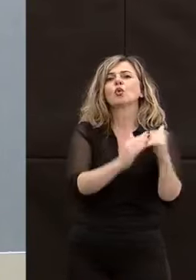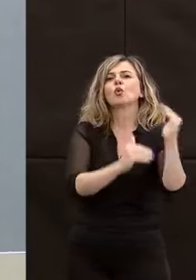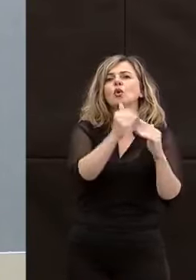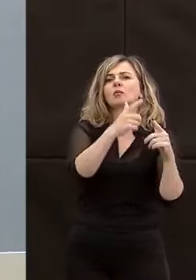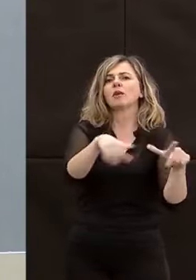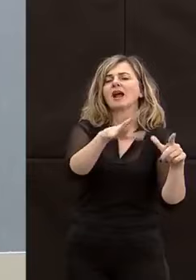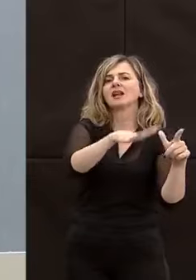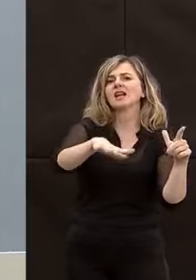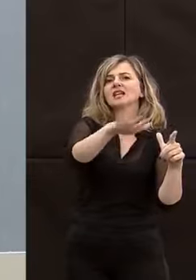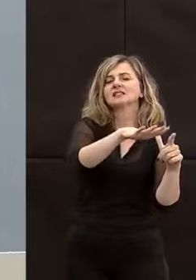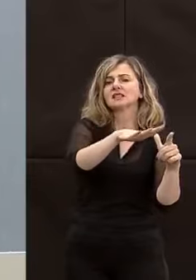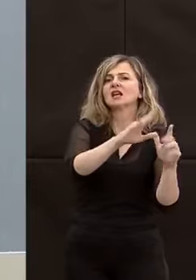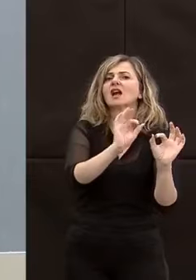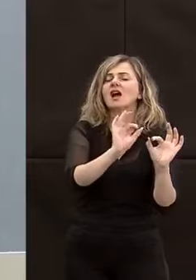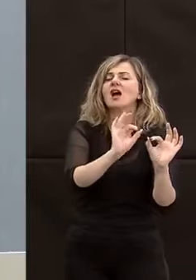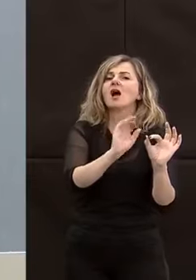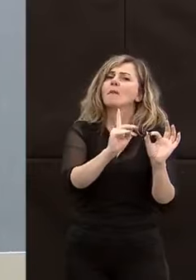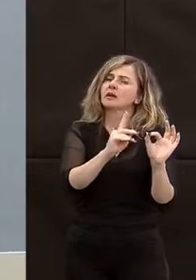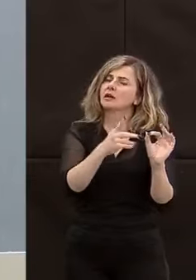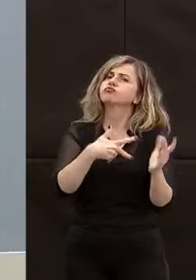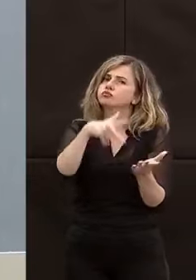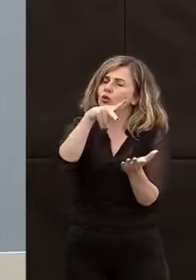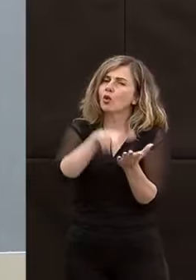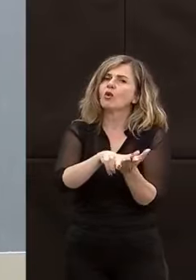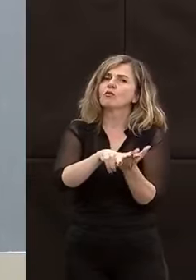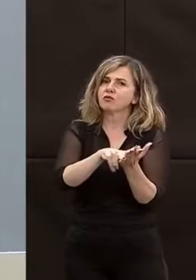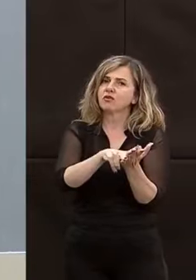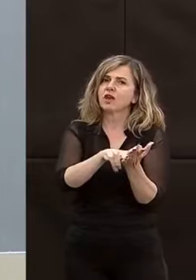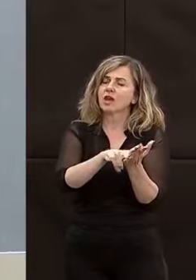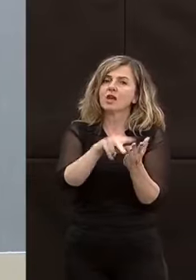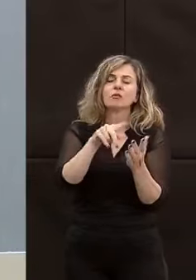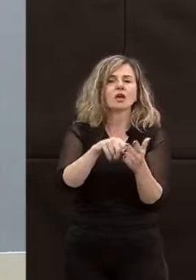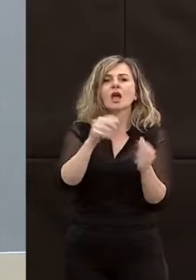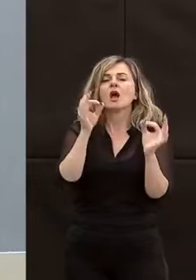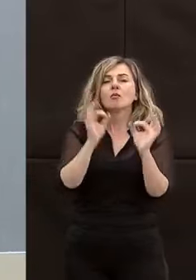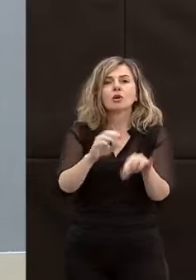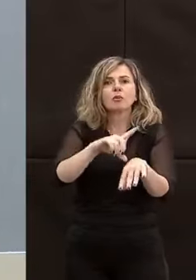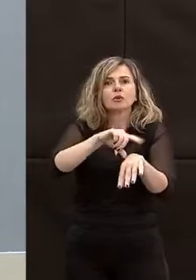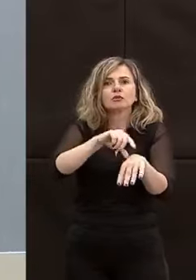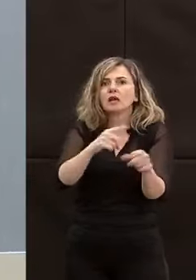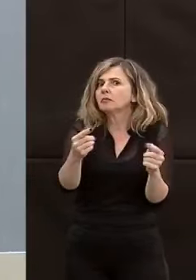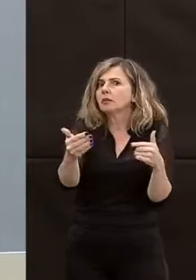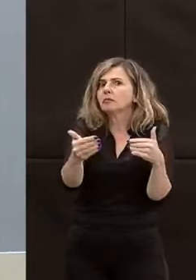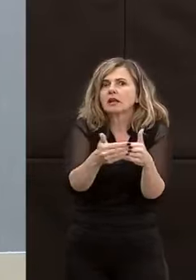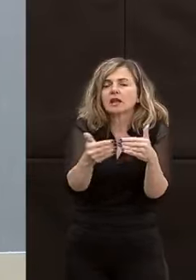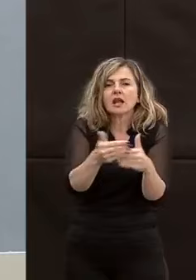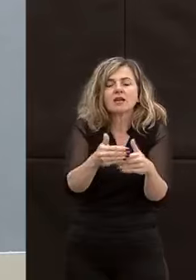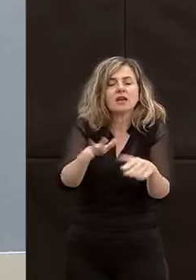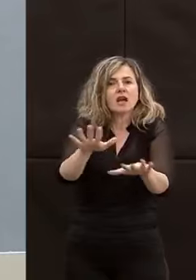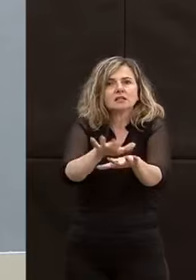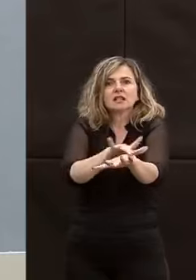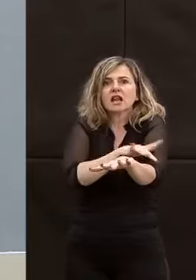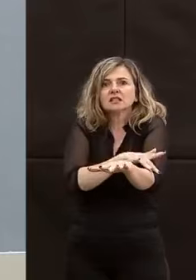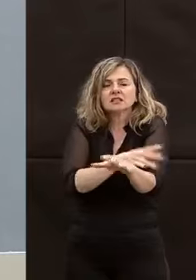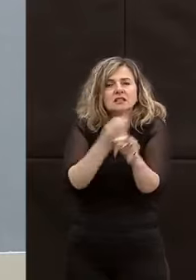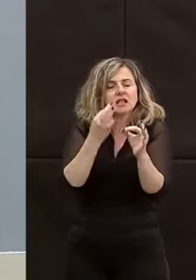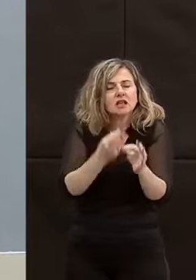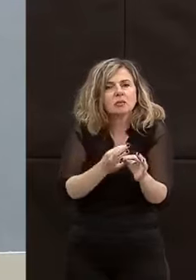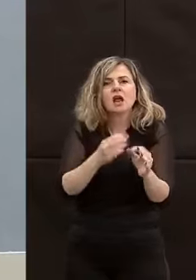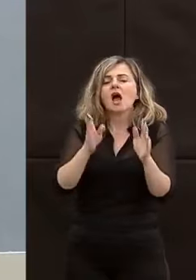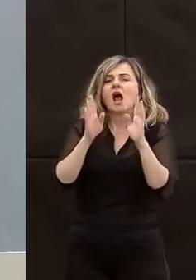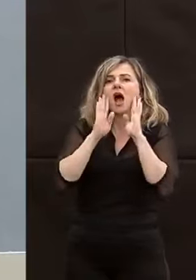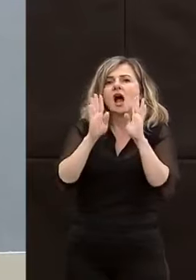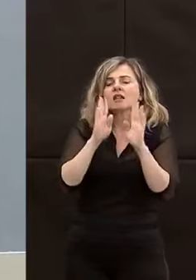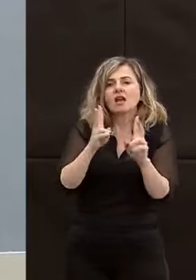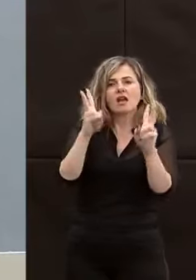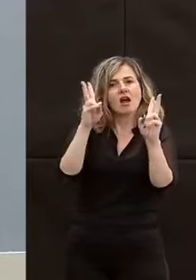perché vi devo confermare che in tempi veloci c'è stata una sensibilità un attenzione a tematiche come